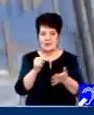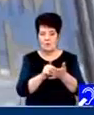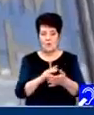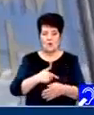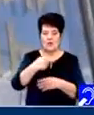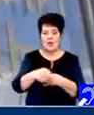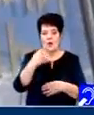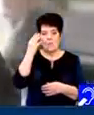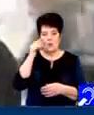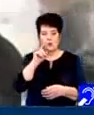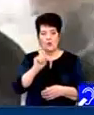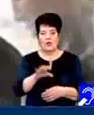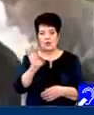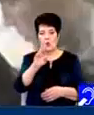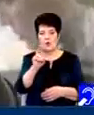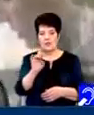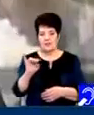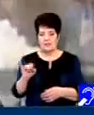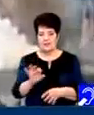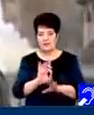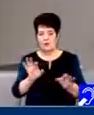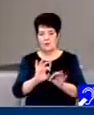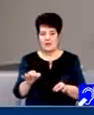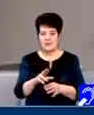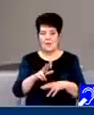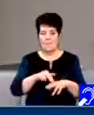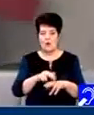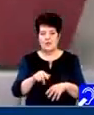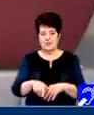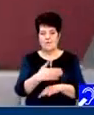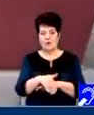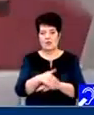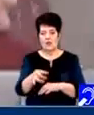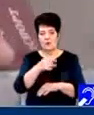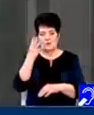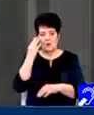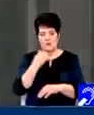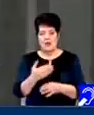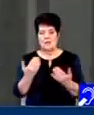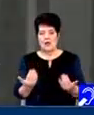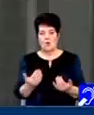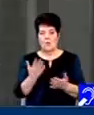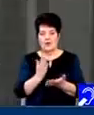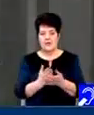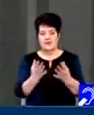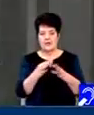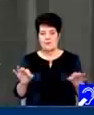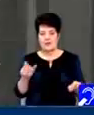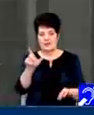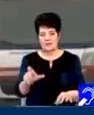trecere moldo-ucrainan de la Ocnița, informează Poliția de Frontieră a Republicii Moldova. Momentan, individul este în